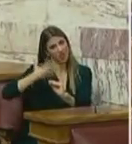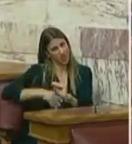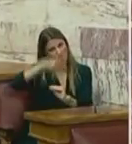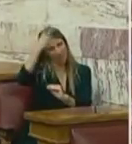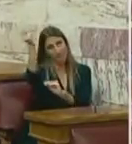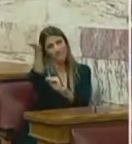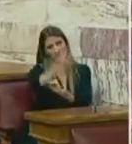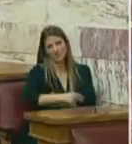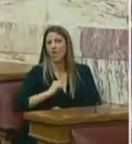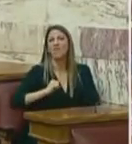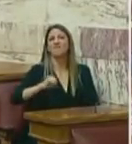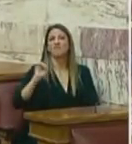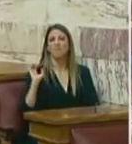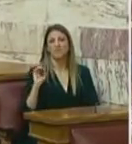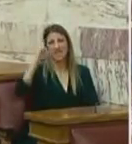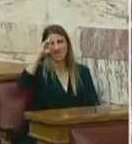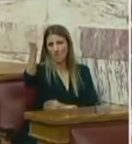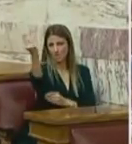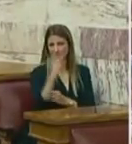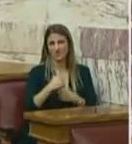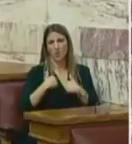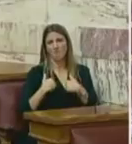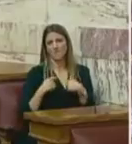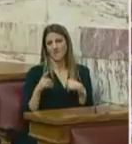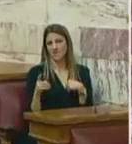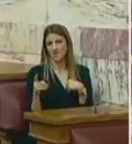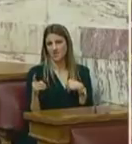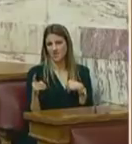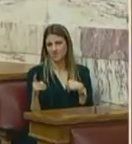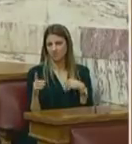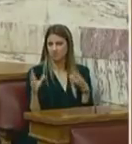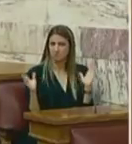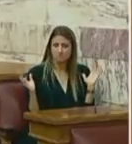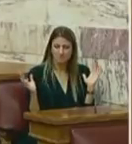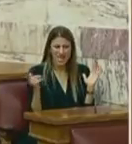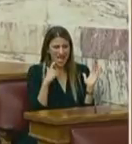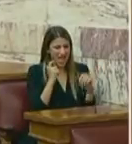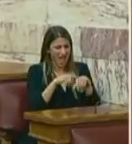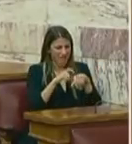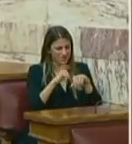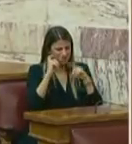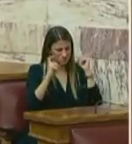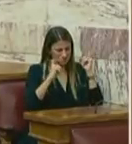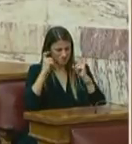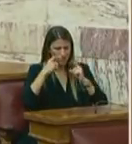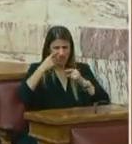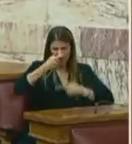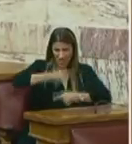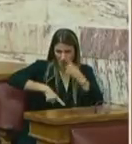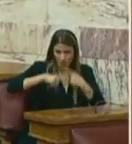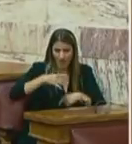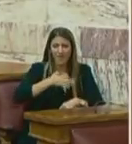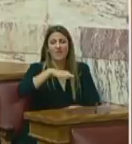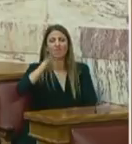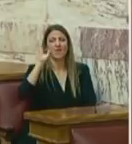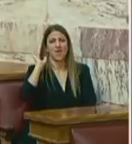ψήφου εξ αποστάσεως. Δεν έχει λοιπόν κανένα νόημα να αναζητεί προσχήματα. Τα παιδιά